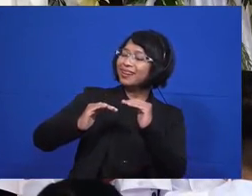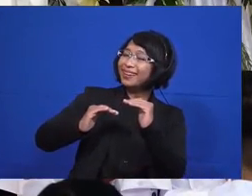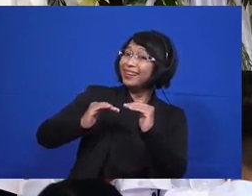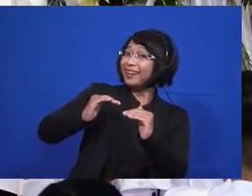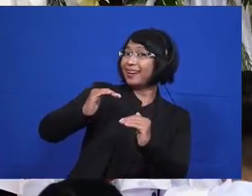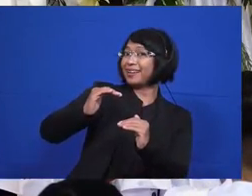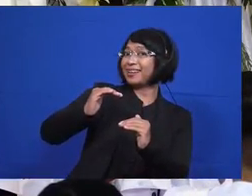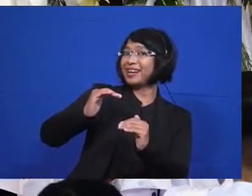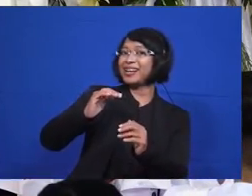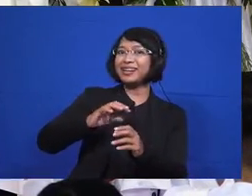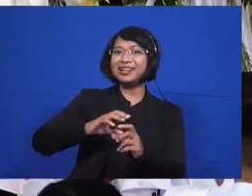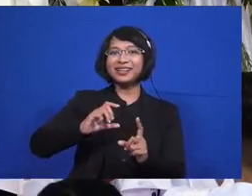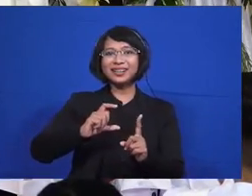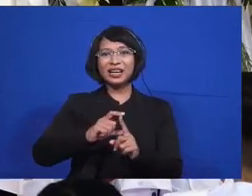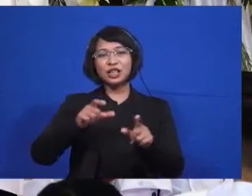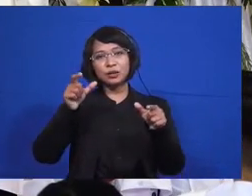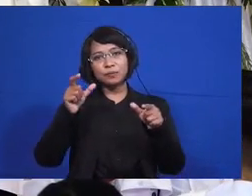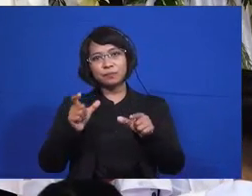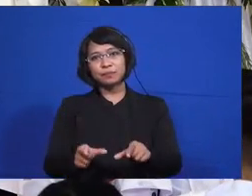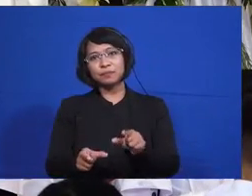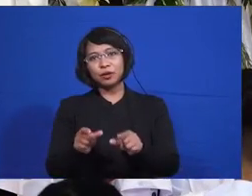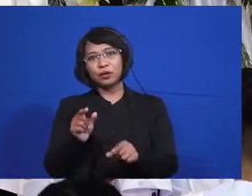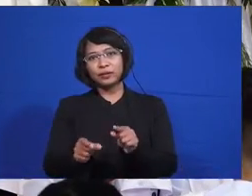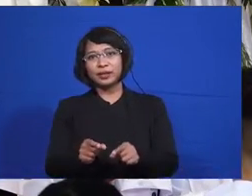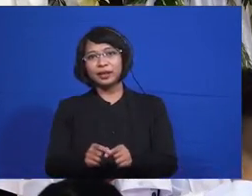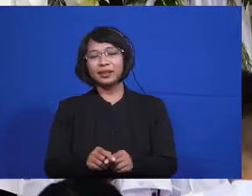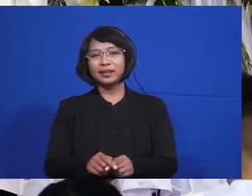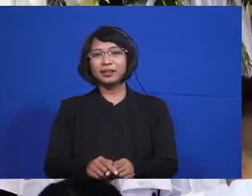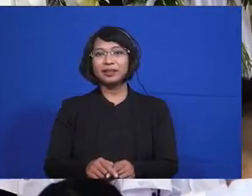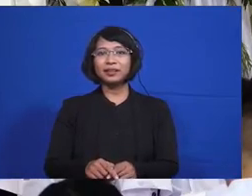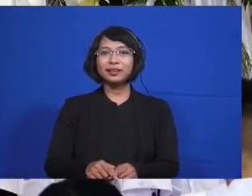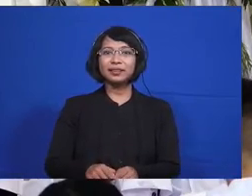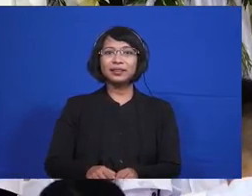manusia dengan pengadaan tata aturan yang memadai.